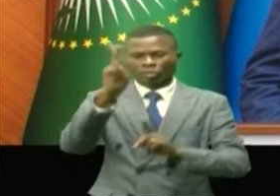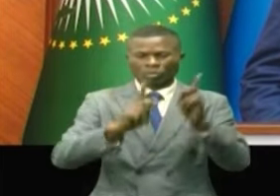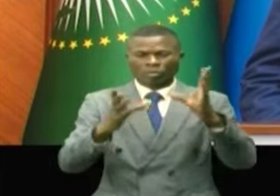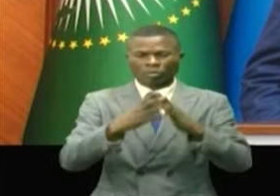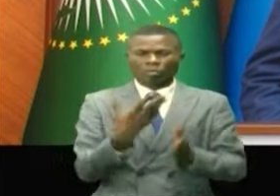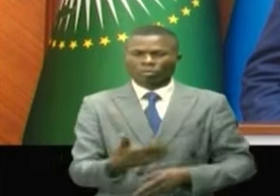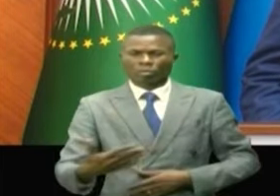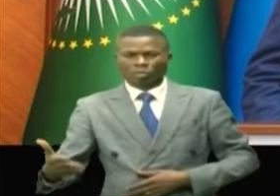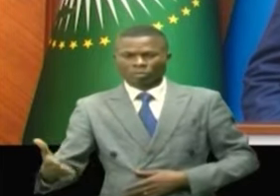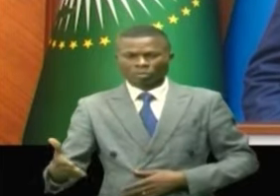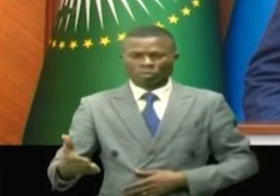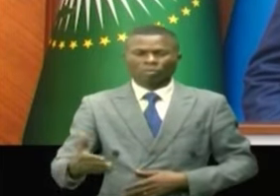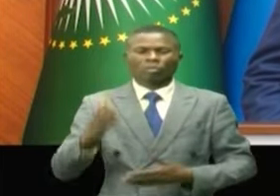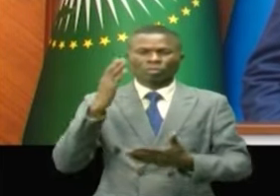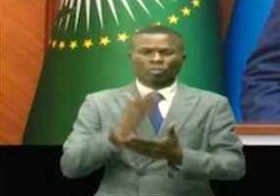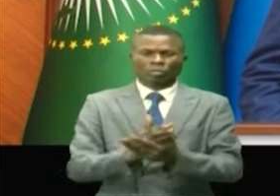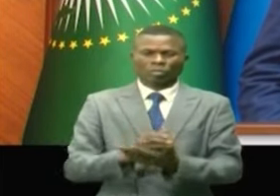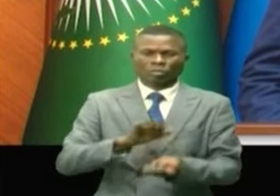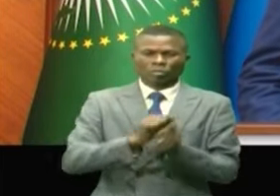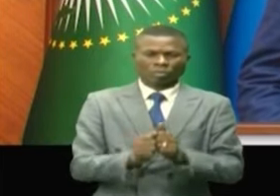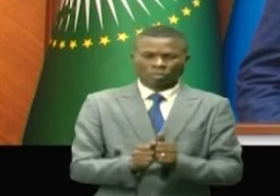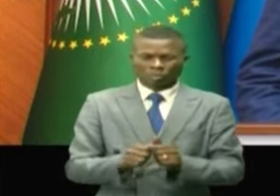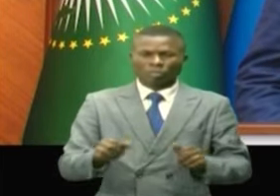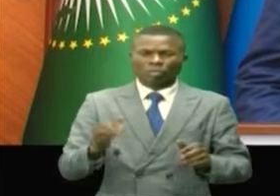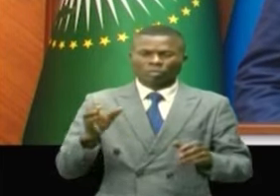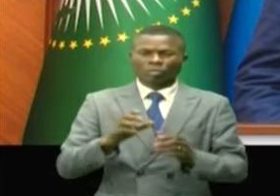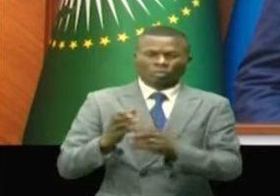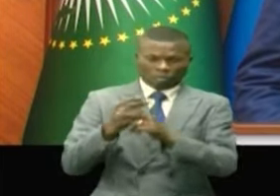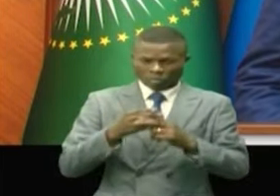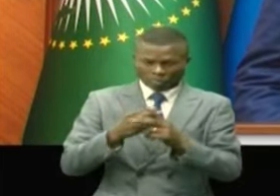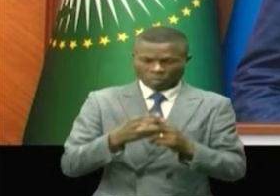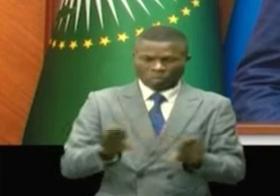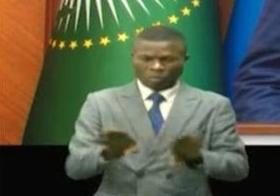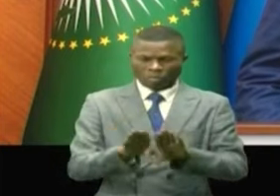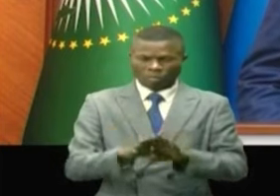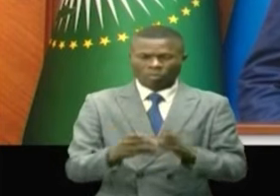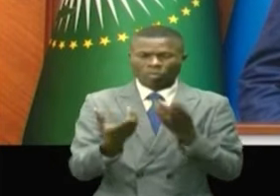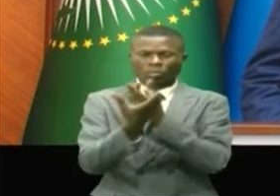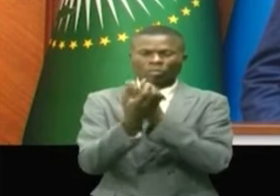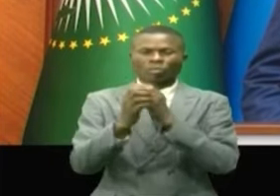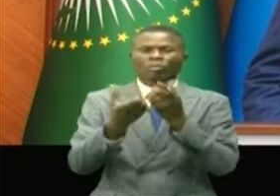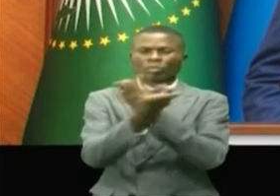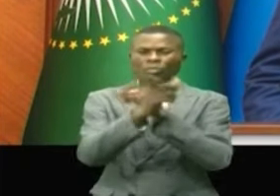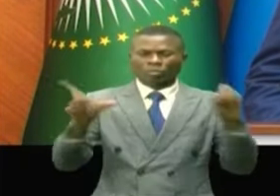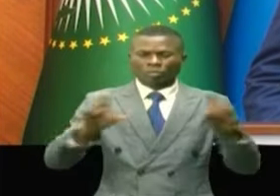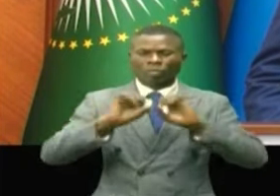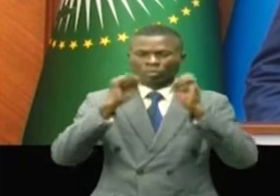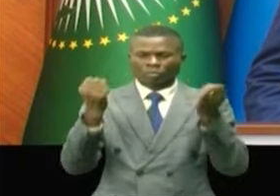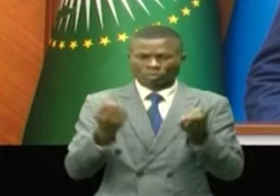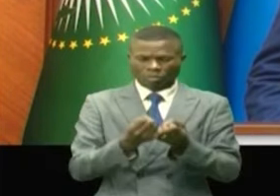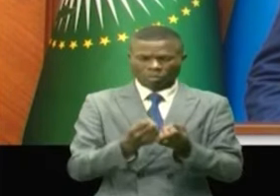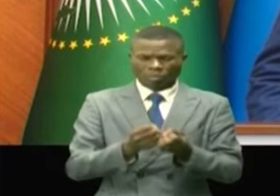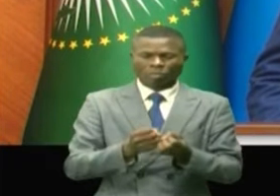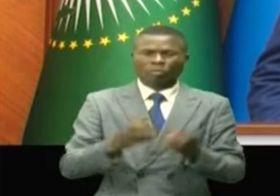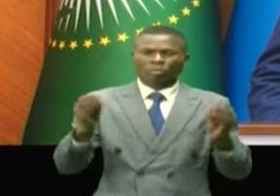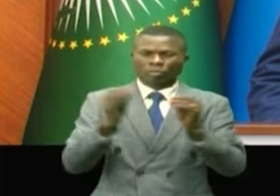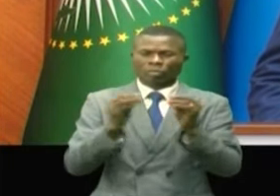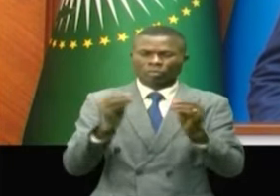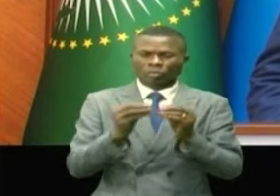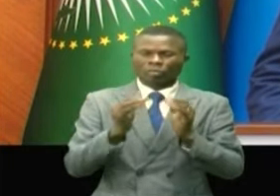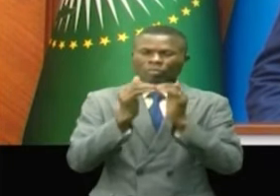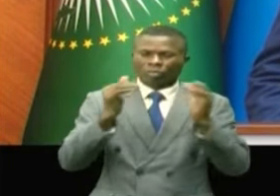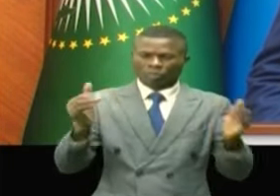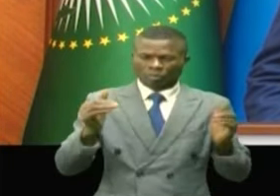mettant fin au couvrefeu la liberté d'association de manifestation pacifiqu et de réunion dans le